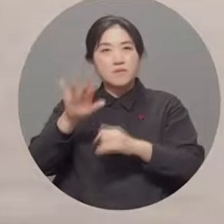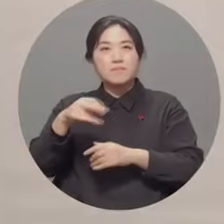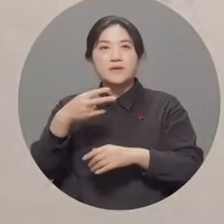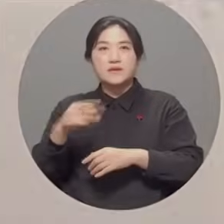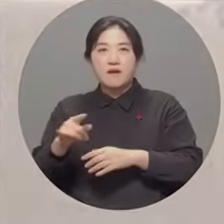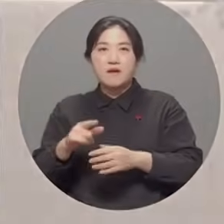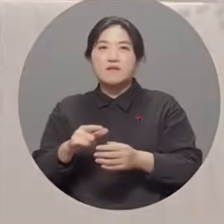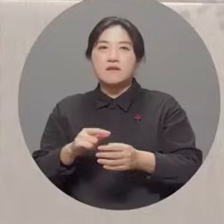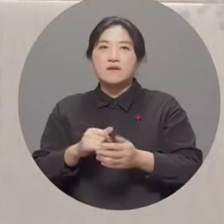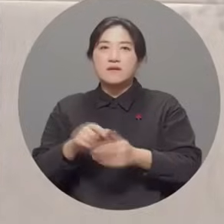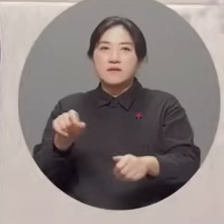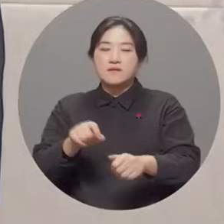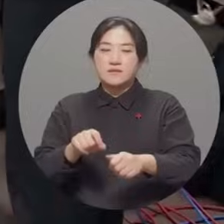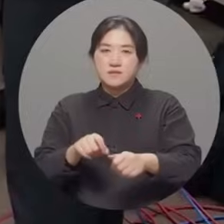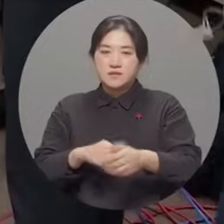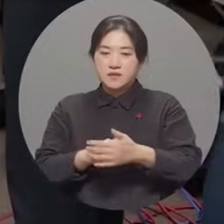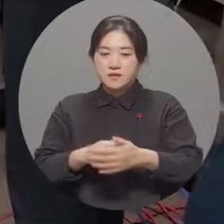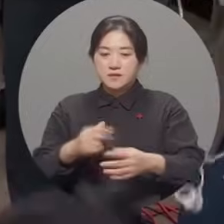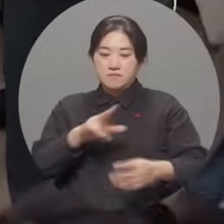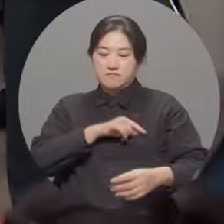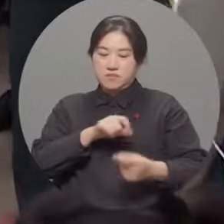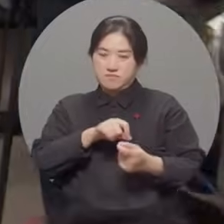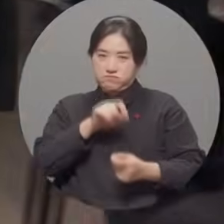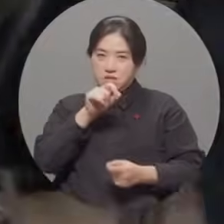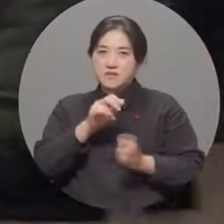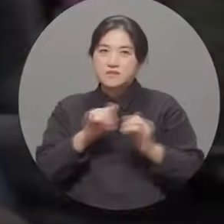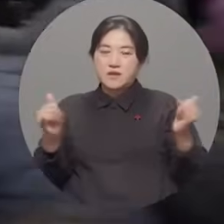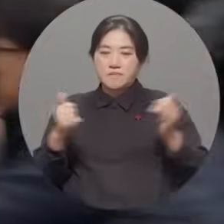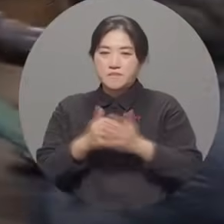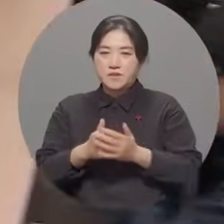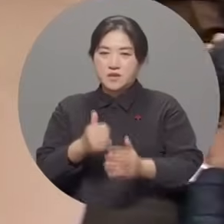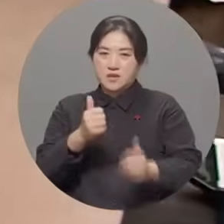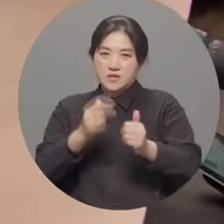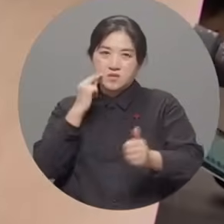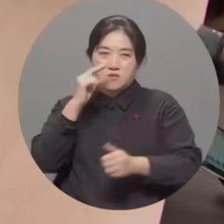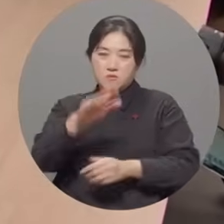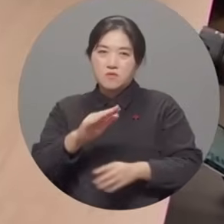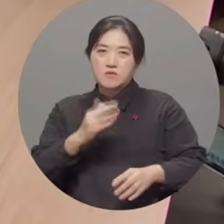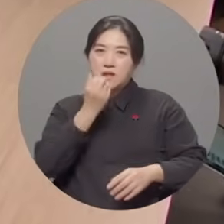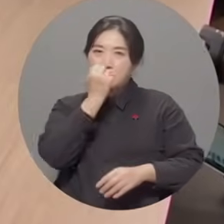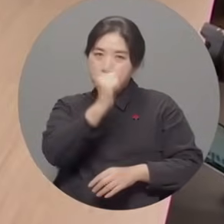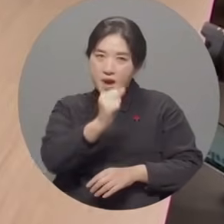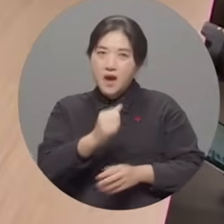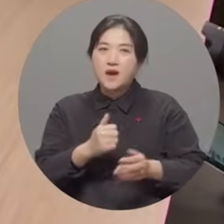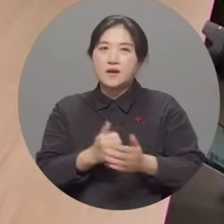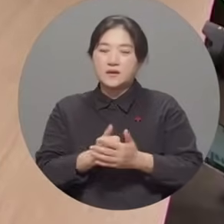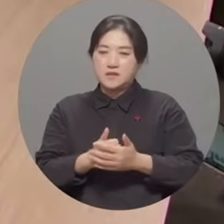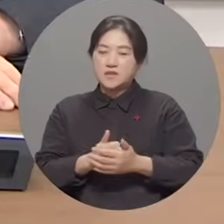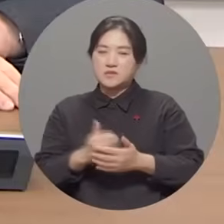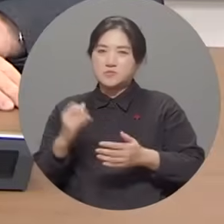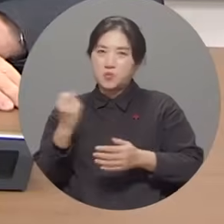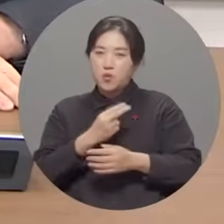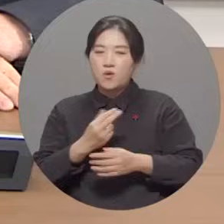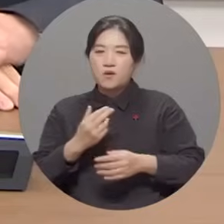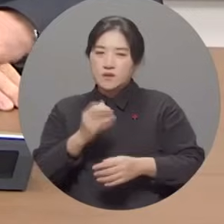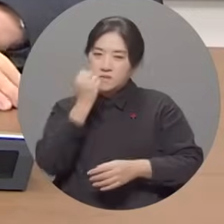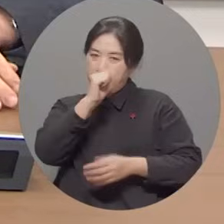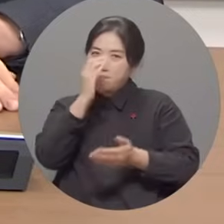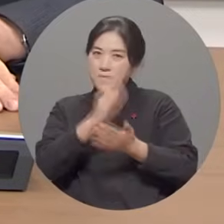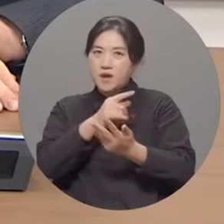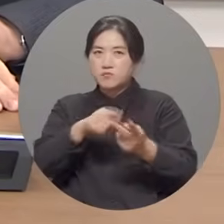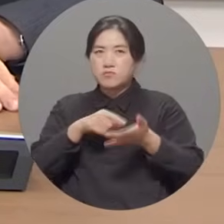배치, 특히 주류 의원들의 험지 출마나 불출마를 요구한 희생안이 핵심이었지만 받아들여지지